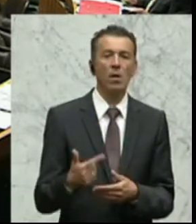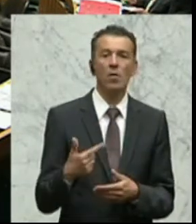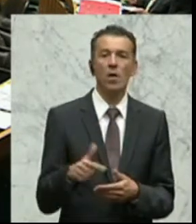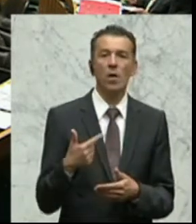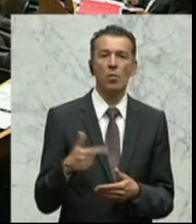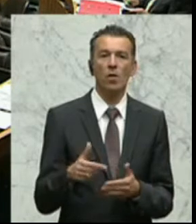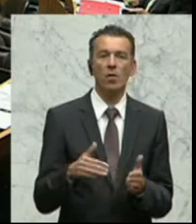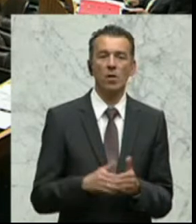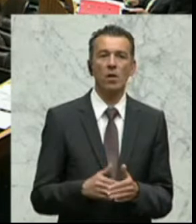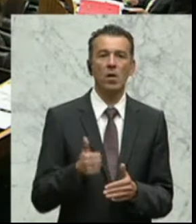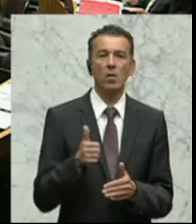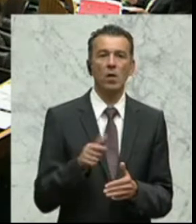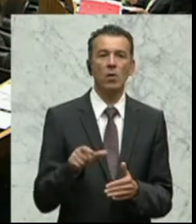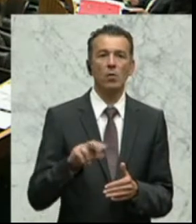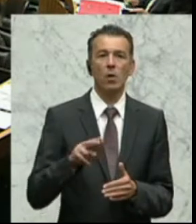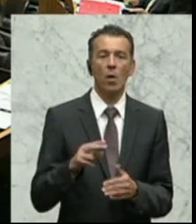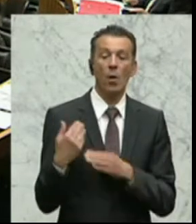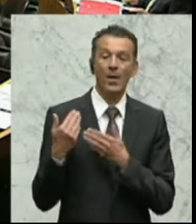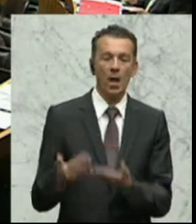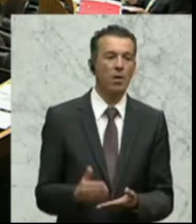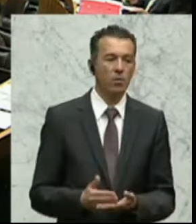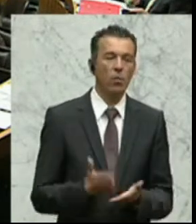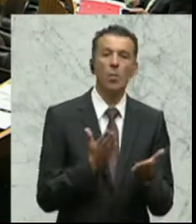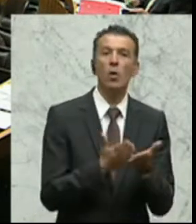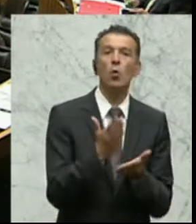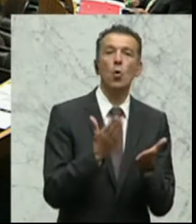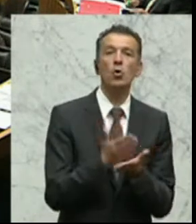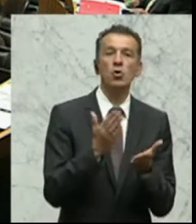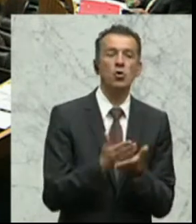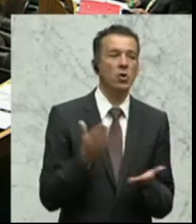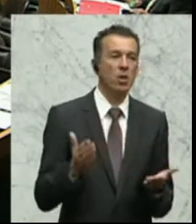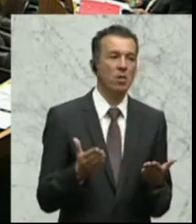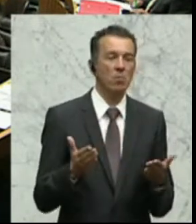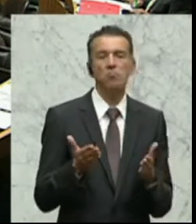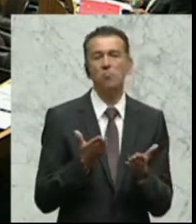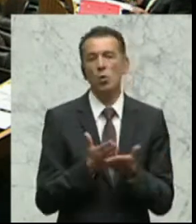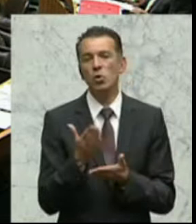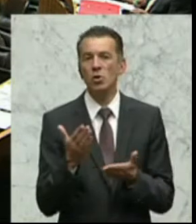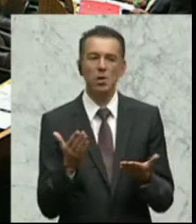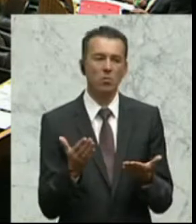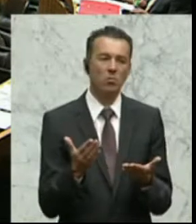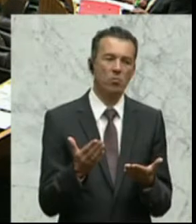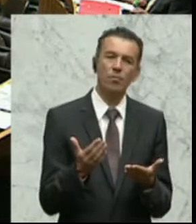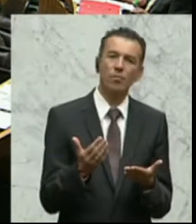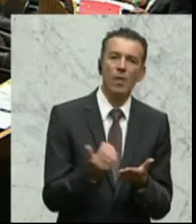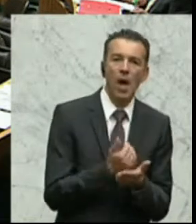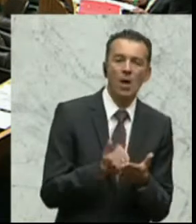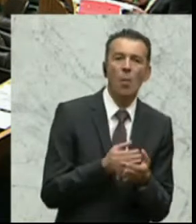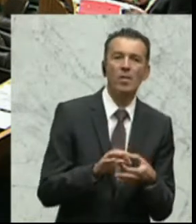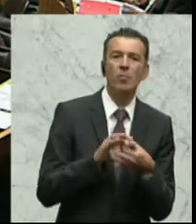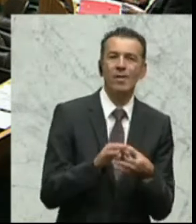22.100 Euro Entlastung, während der durchschnittliche Medianeigentümer ein Einkommensbezieher